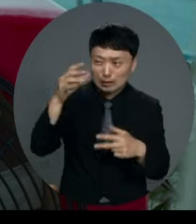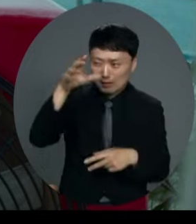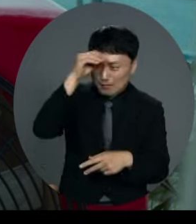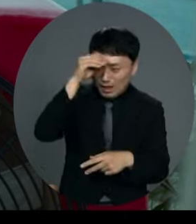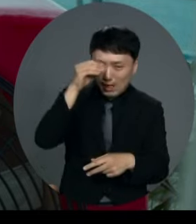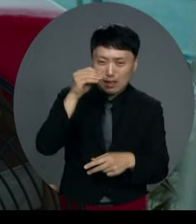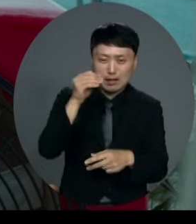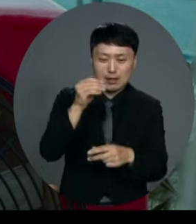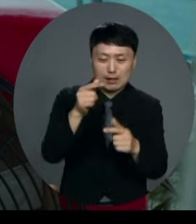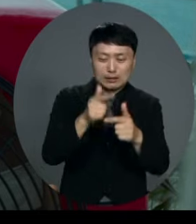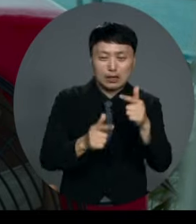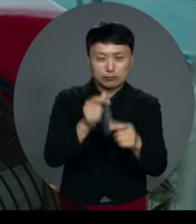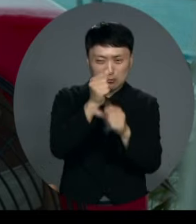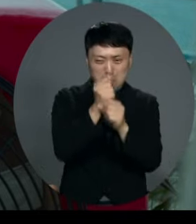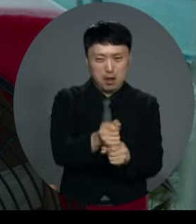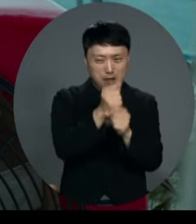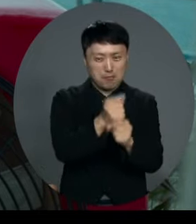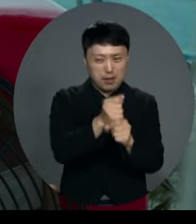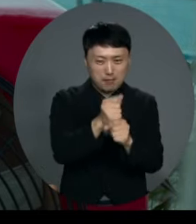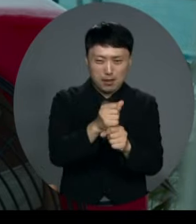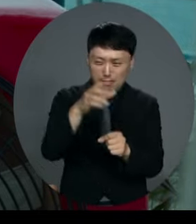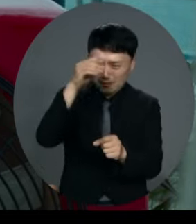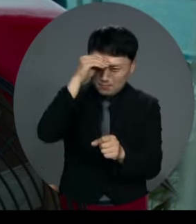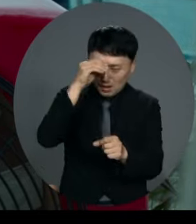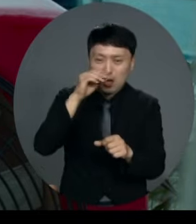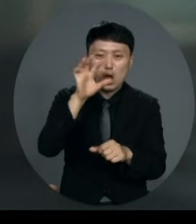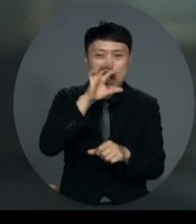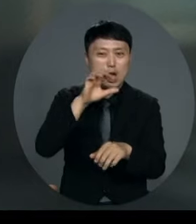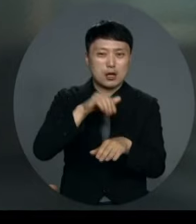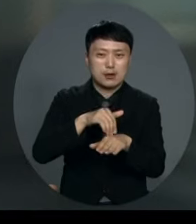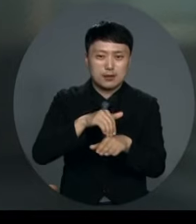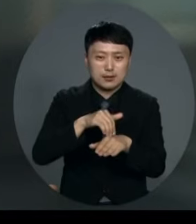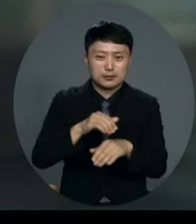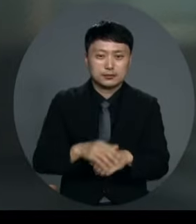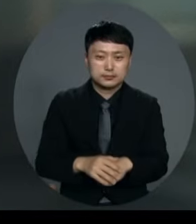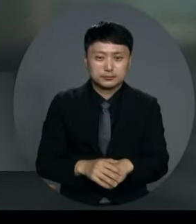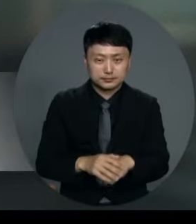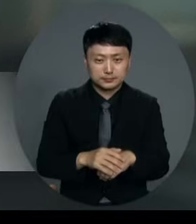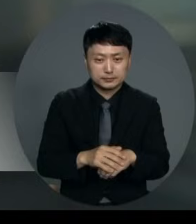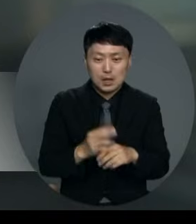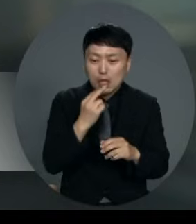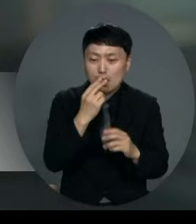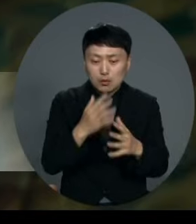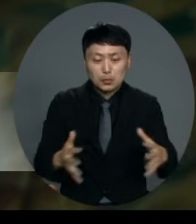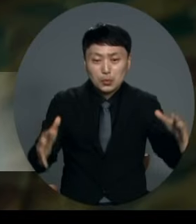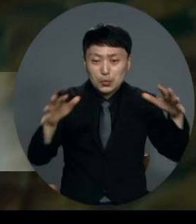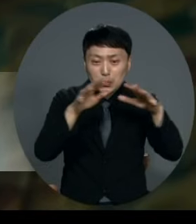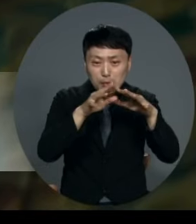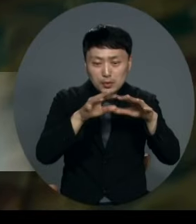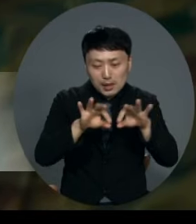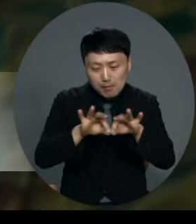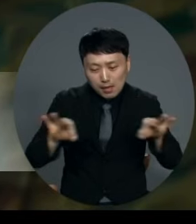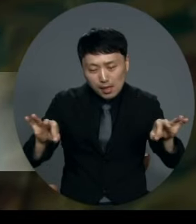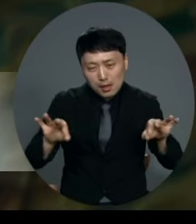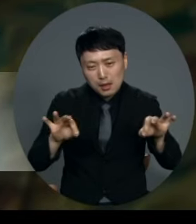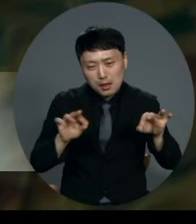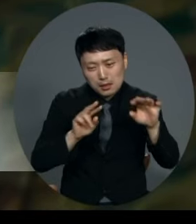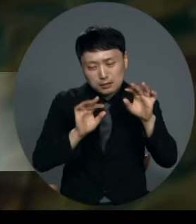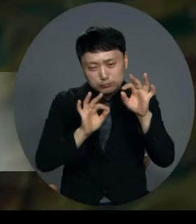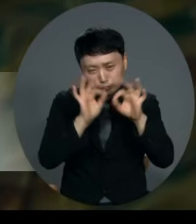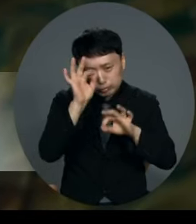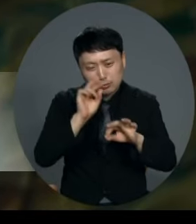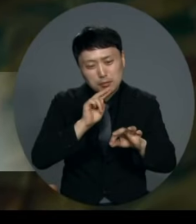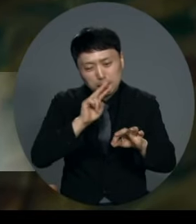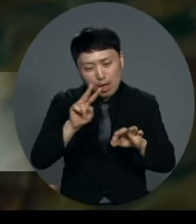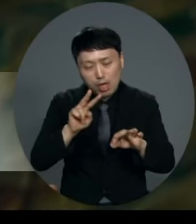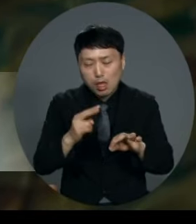막대기로 검도 흉내를 냅니다. 저거 피해 아이가. 그러다가 비닐하우스 배관에 구멍을 내고 어머니는 일산화탄소 누출 사고로